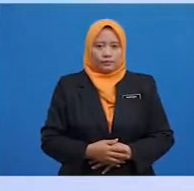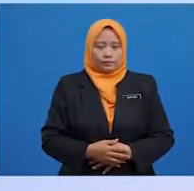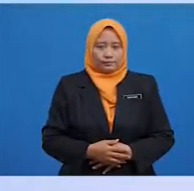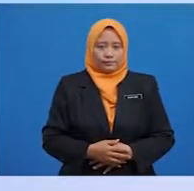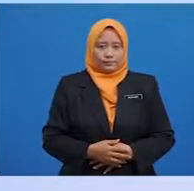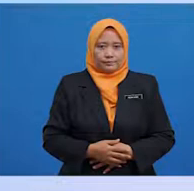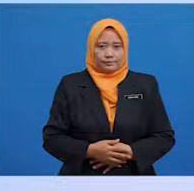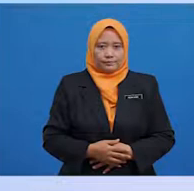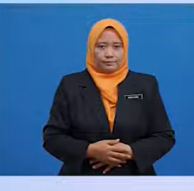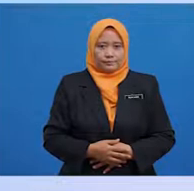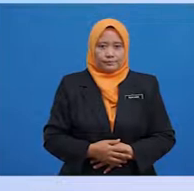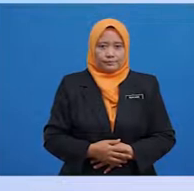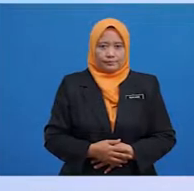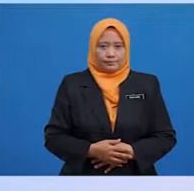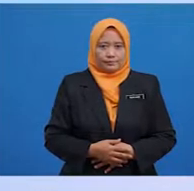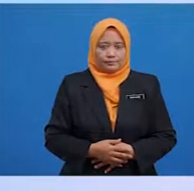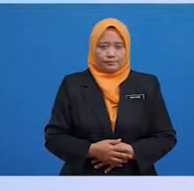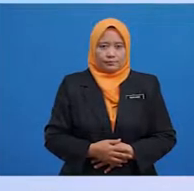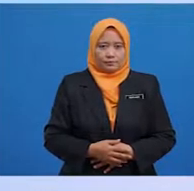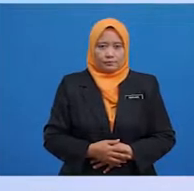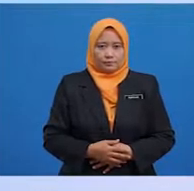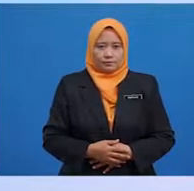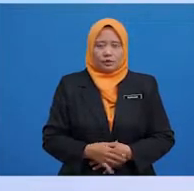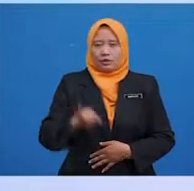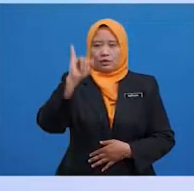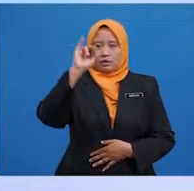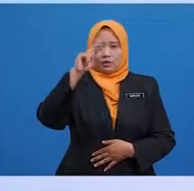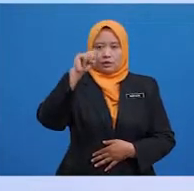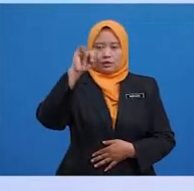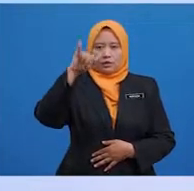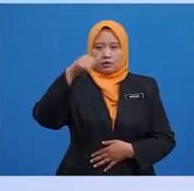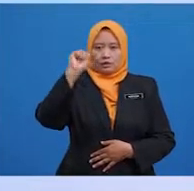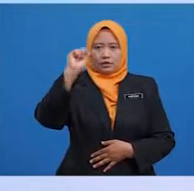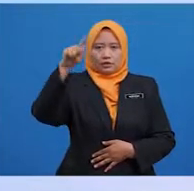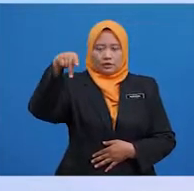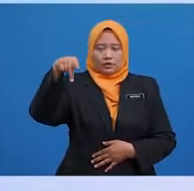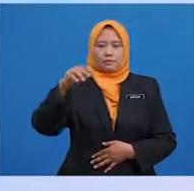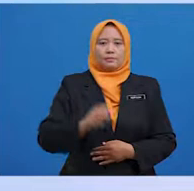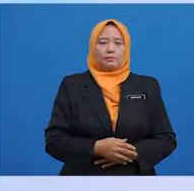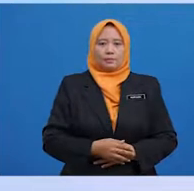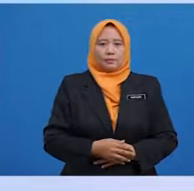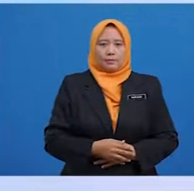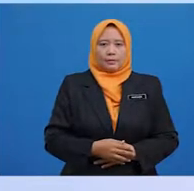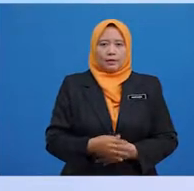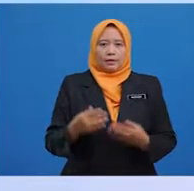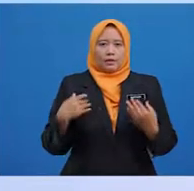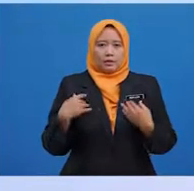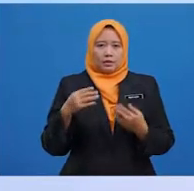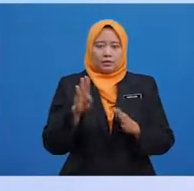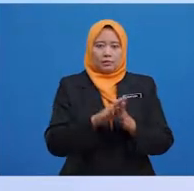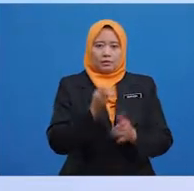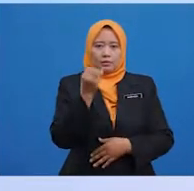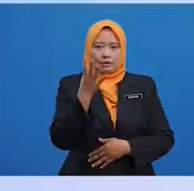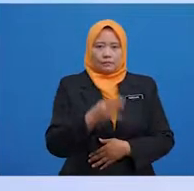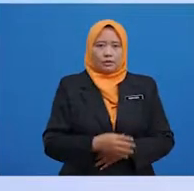memisahkan antara atrium kanan dengan ventricle kanan. Ia dipanggil tri-Q speed kerana